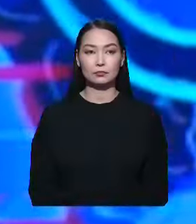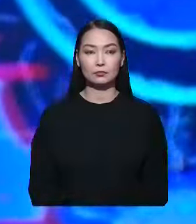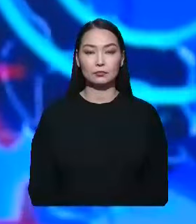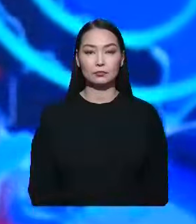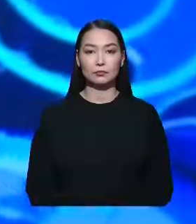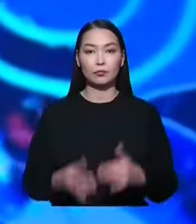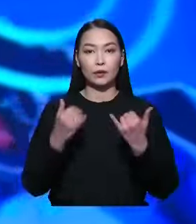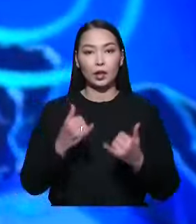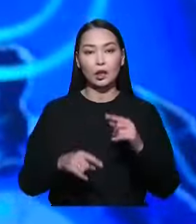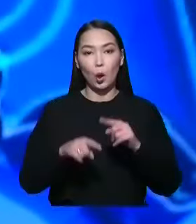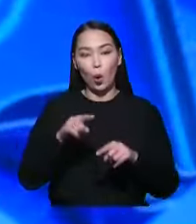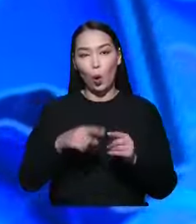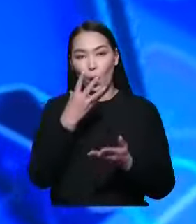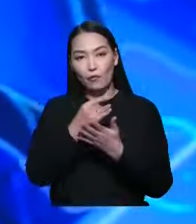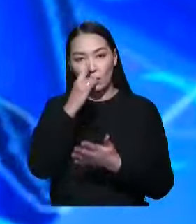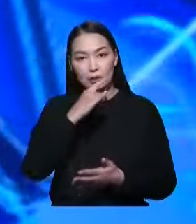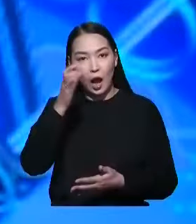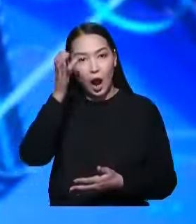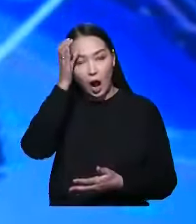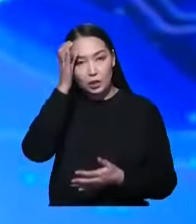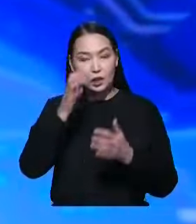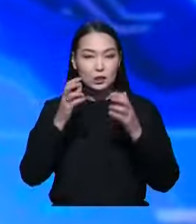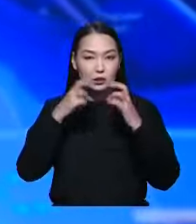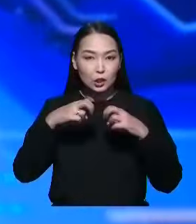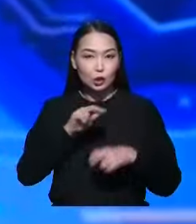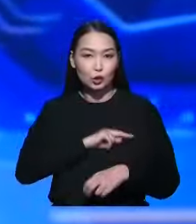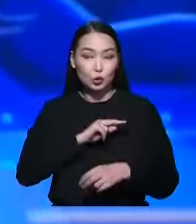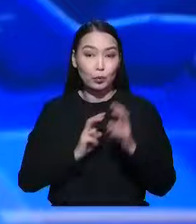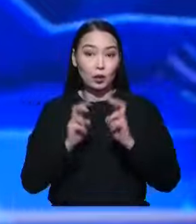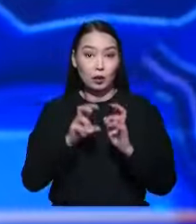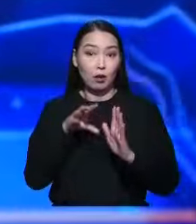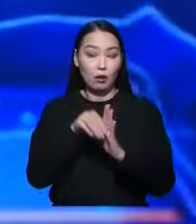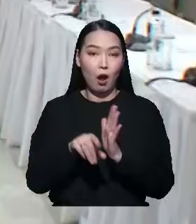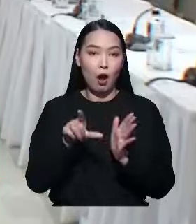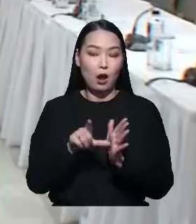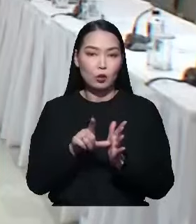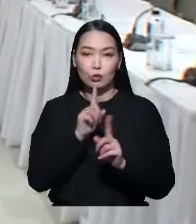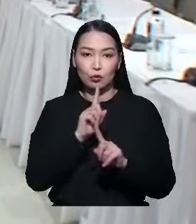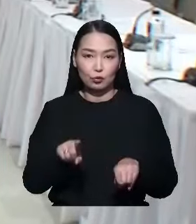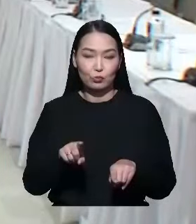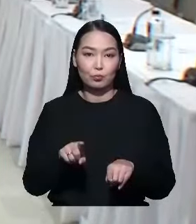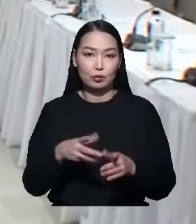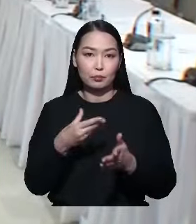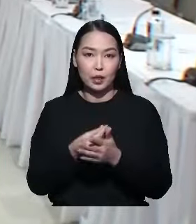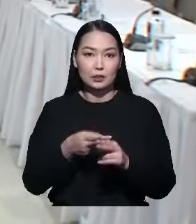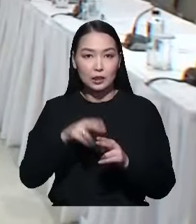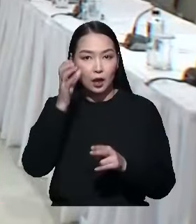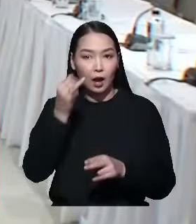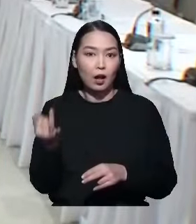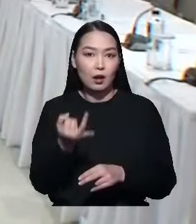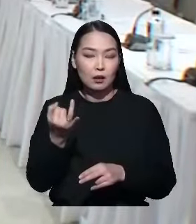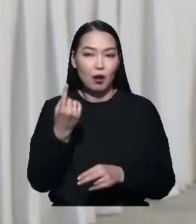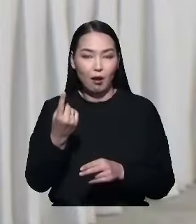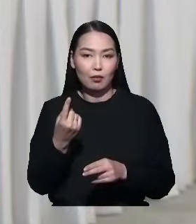Енді отандық ғалымдардың зерттеу жұмыстары өндіріске енгізілсе, олар салықтан босатылады. Бұл жастарды ғылымға қызықтырудың бір тәсілі болмақ.